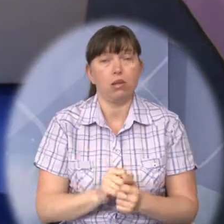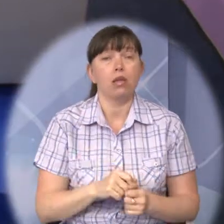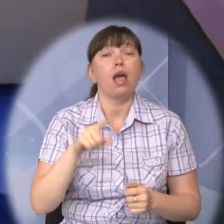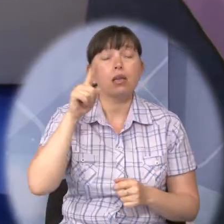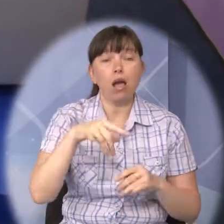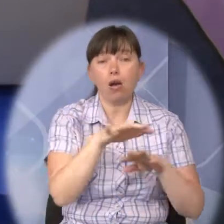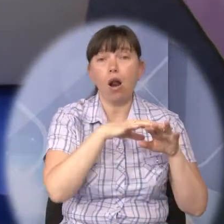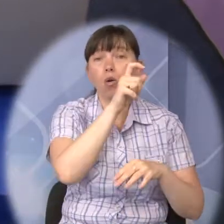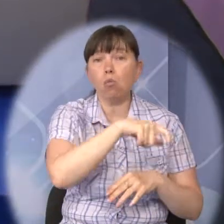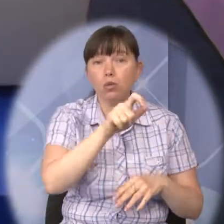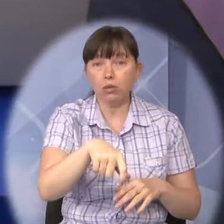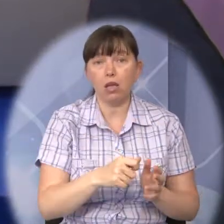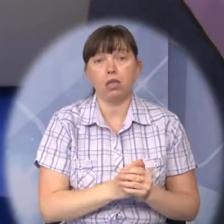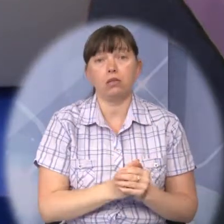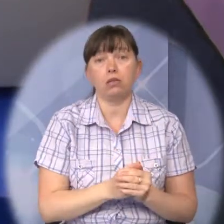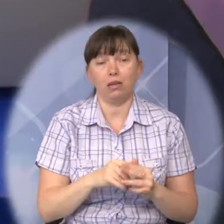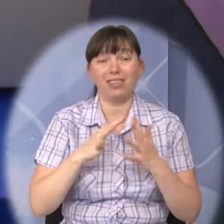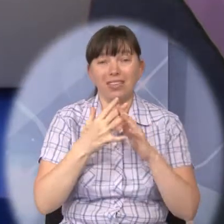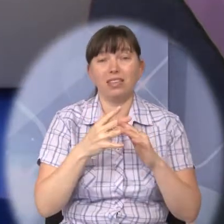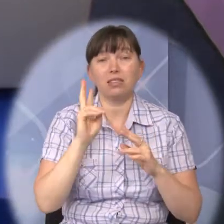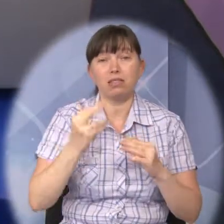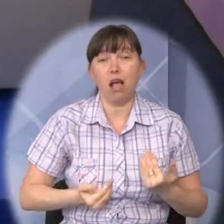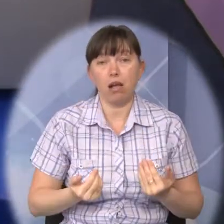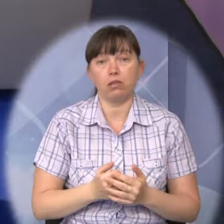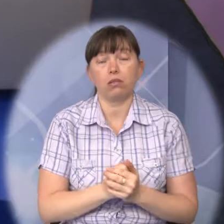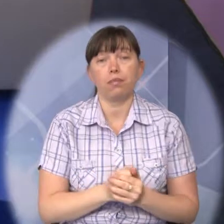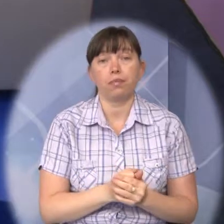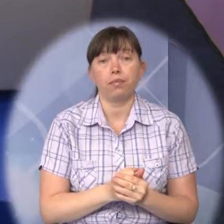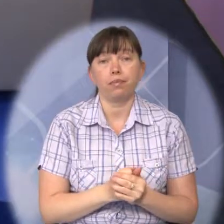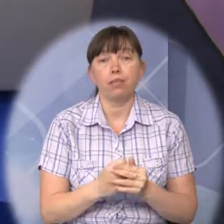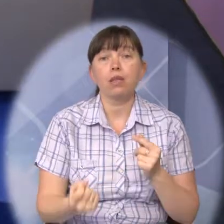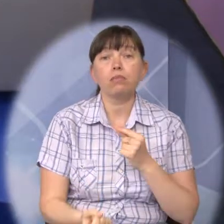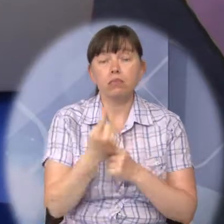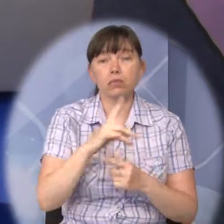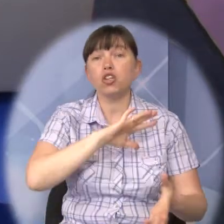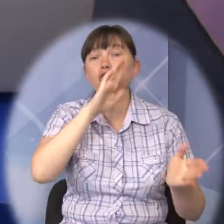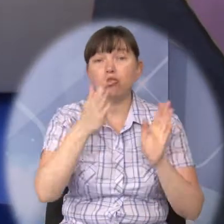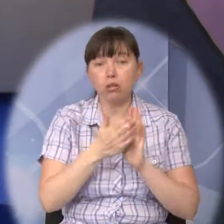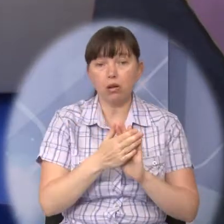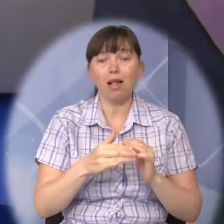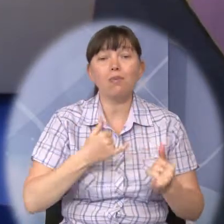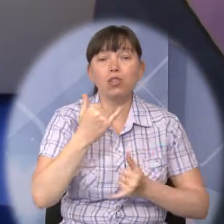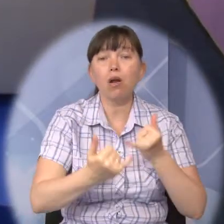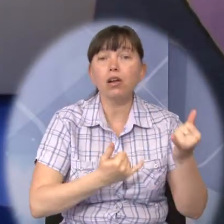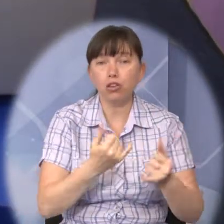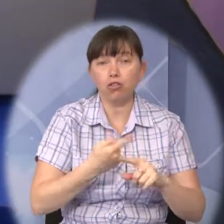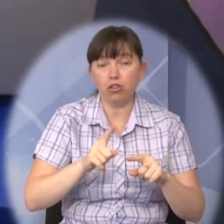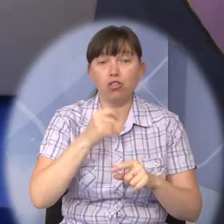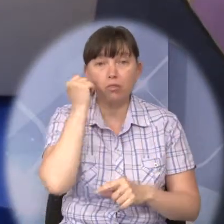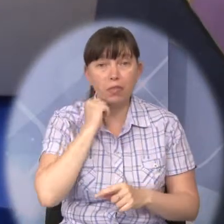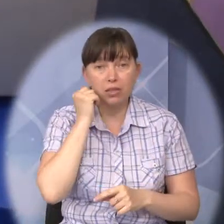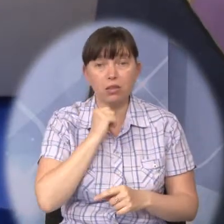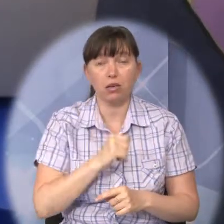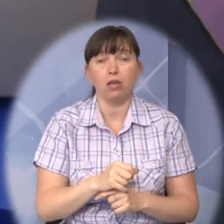chiar a comunității care din sat vine în general pentru a îngriji acești bătrâni,